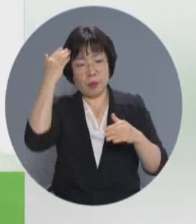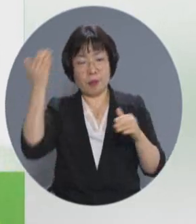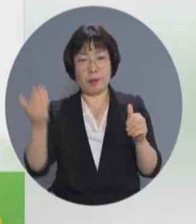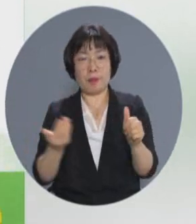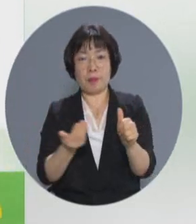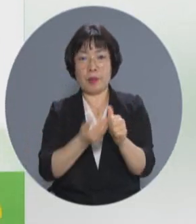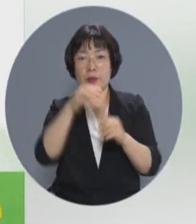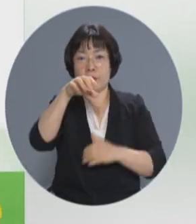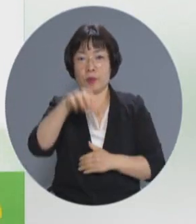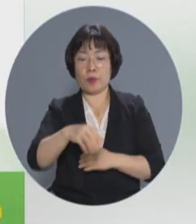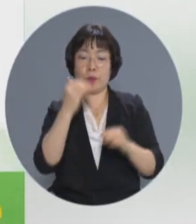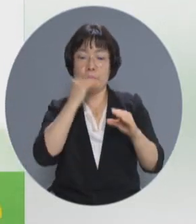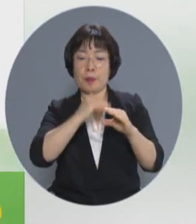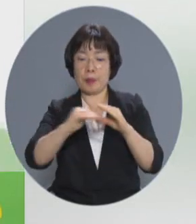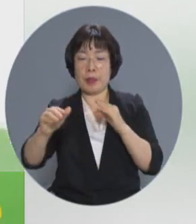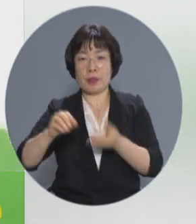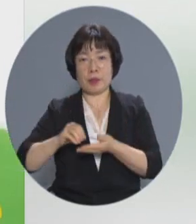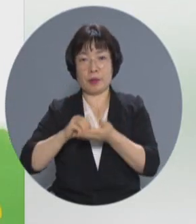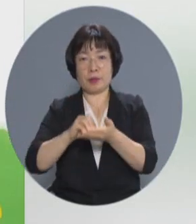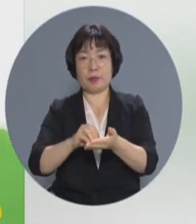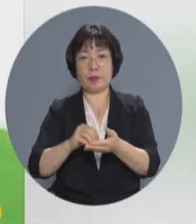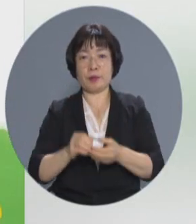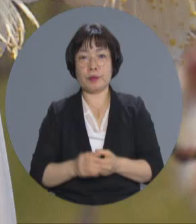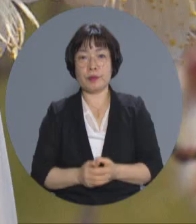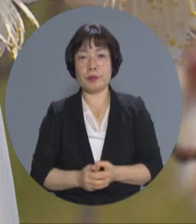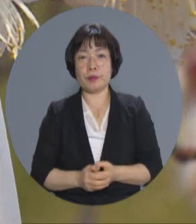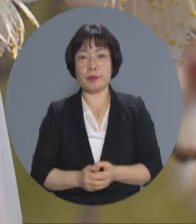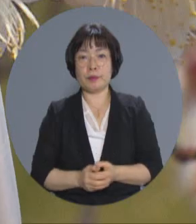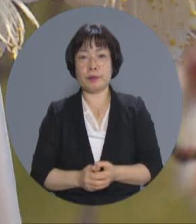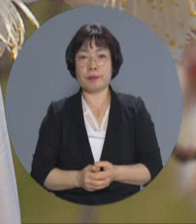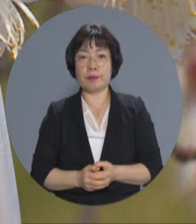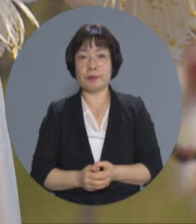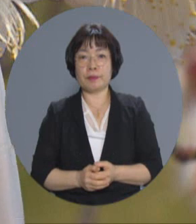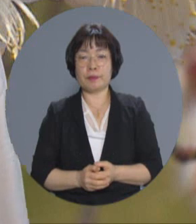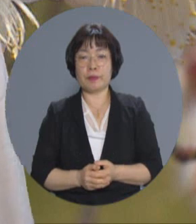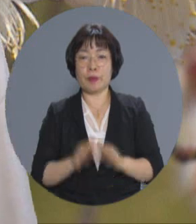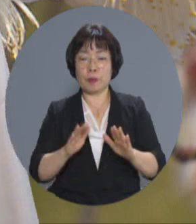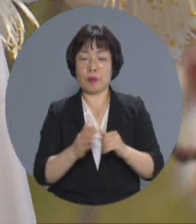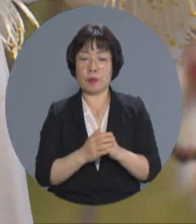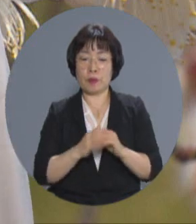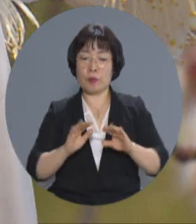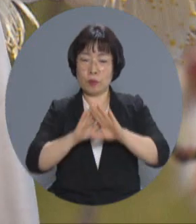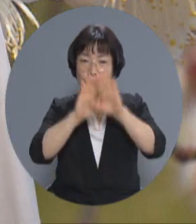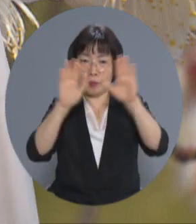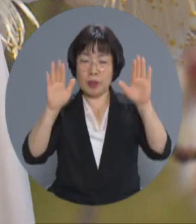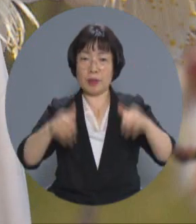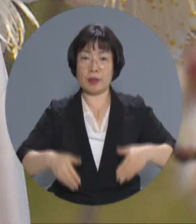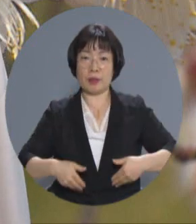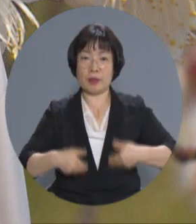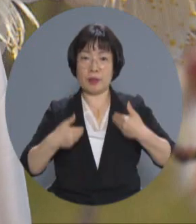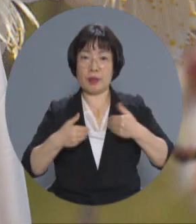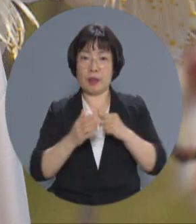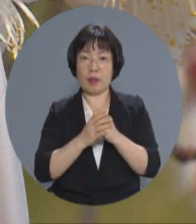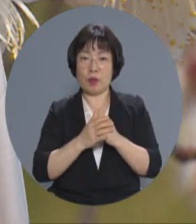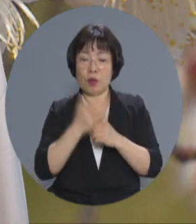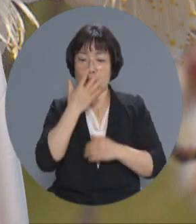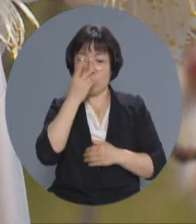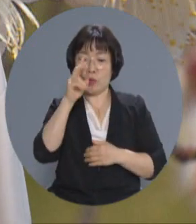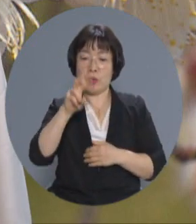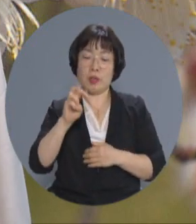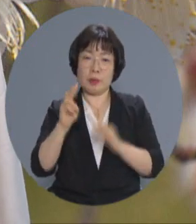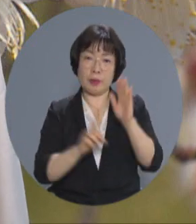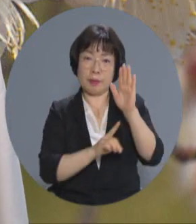인재평생교육진흥원 이메일로 접수하면 됩니다 오늘도 종일 따뜻했습니다 낮동안 순천이